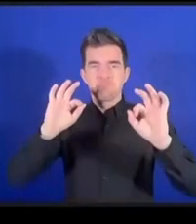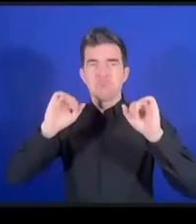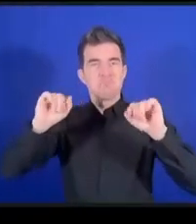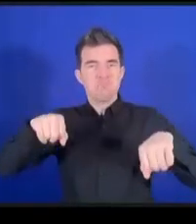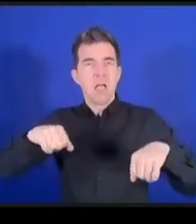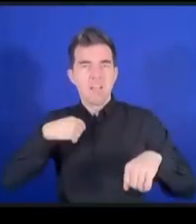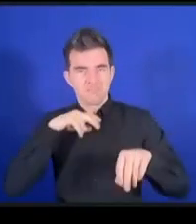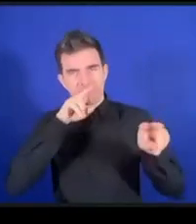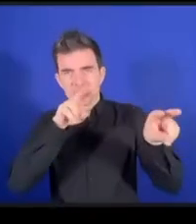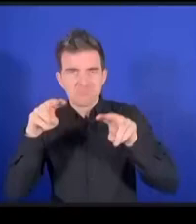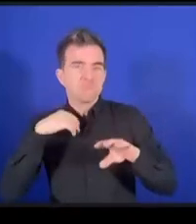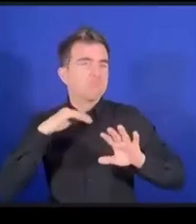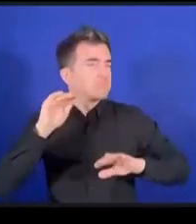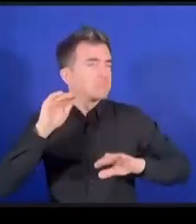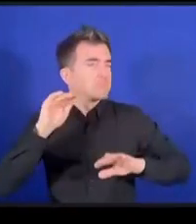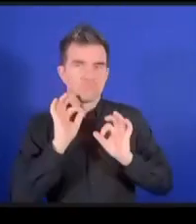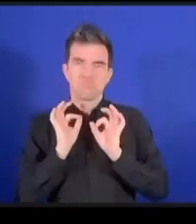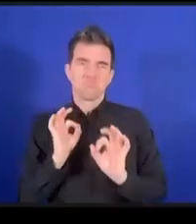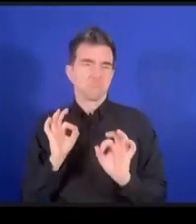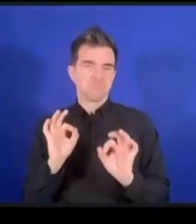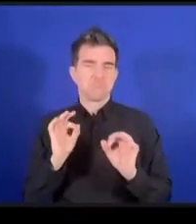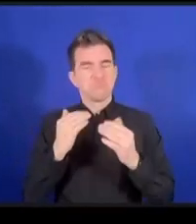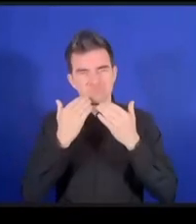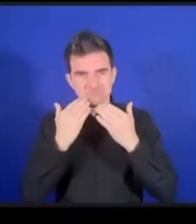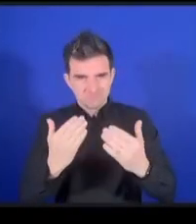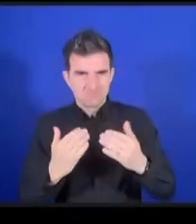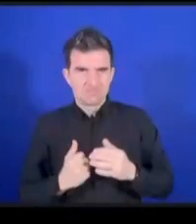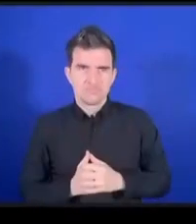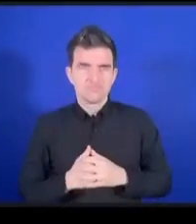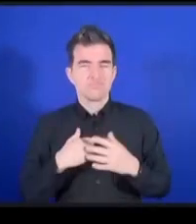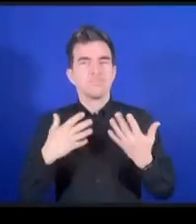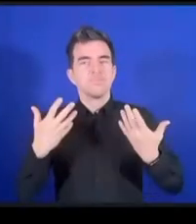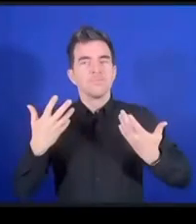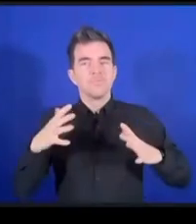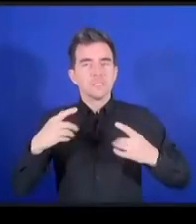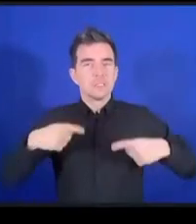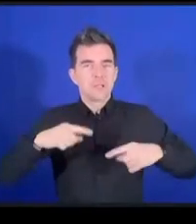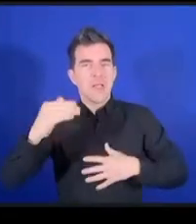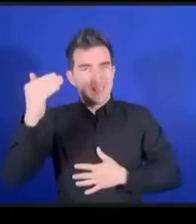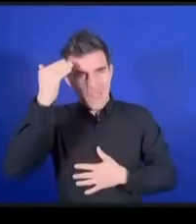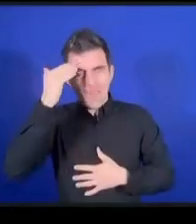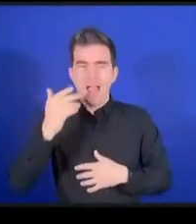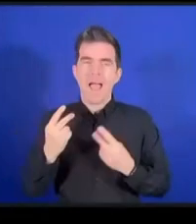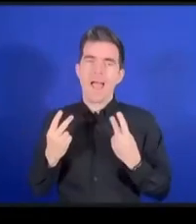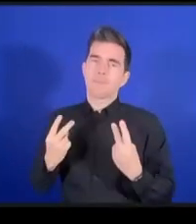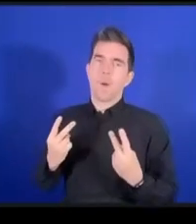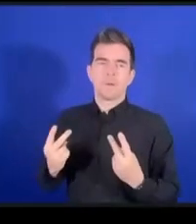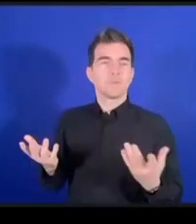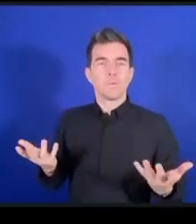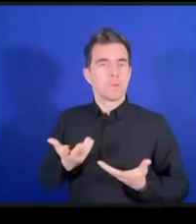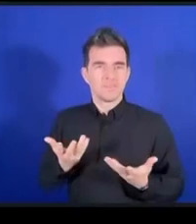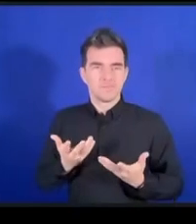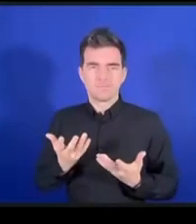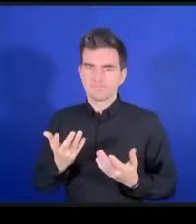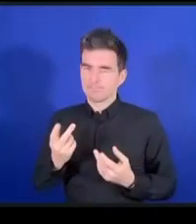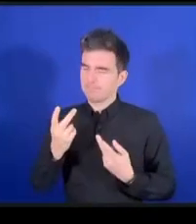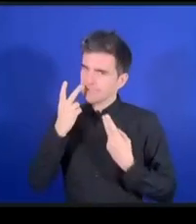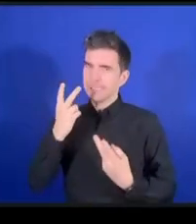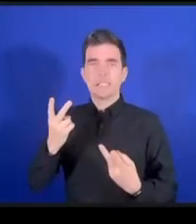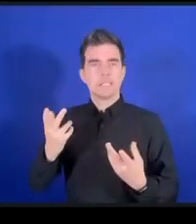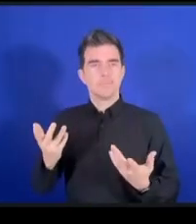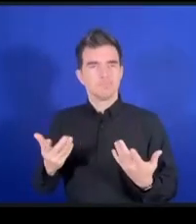видеть мы уже сегодня слушали презентацию о важности открытия